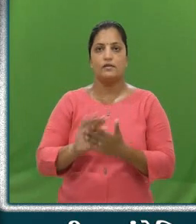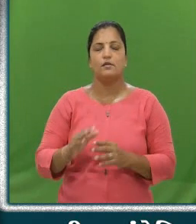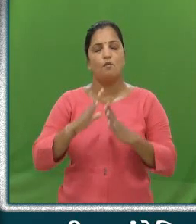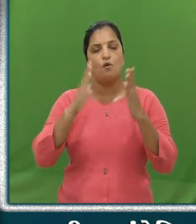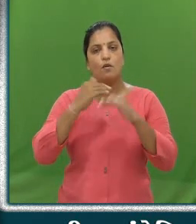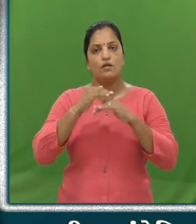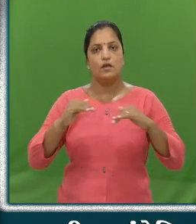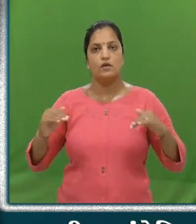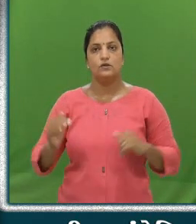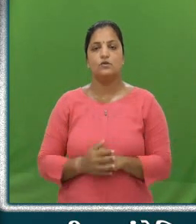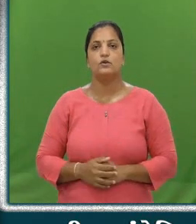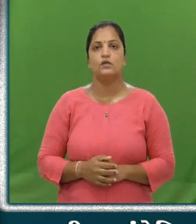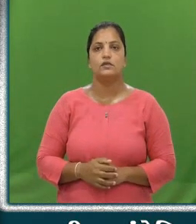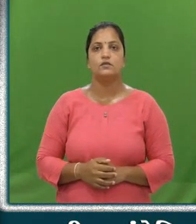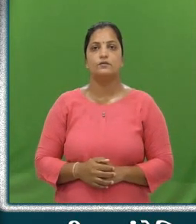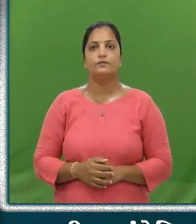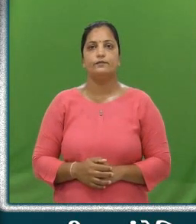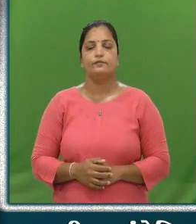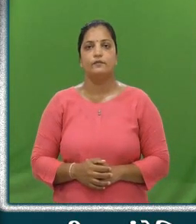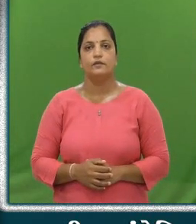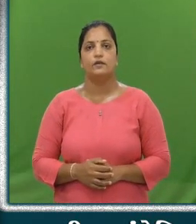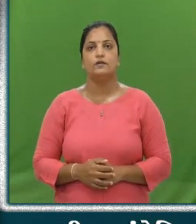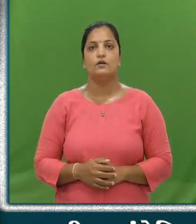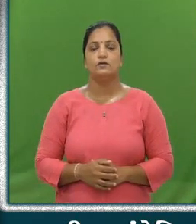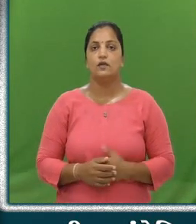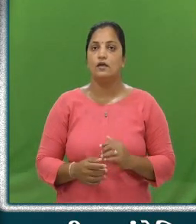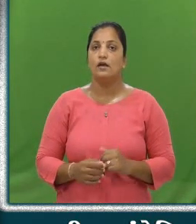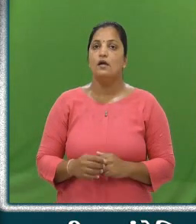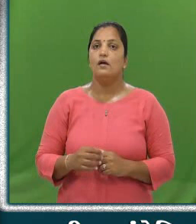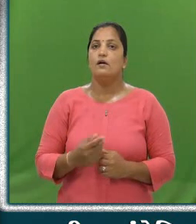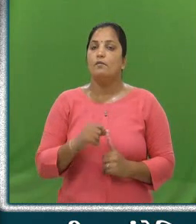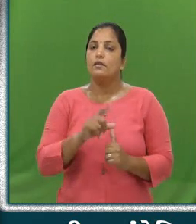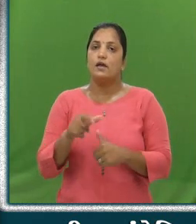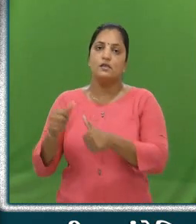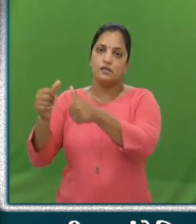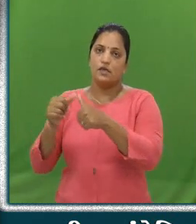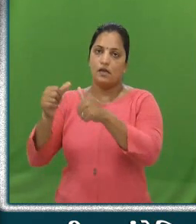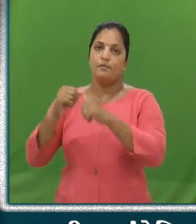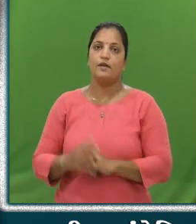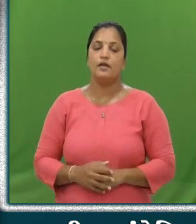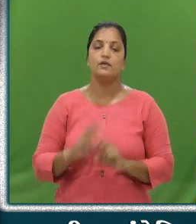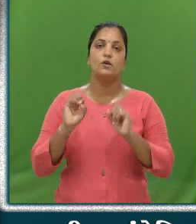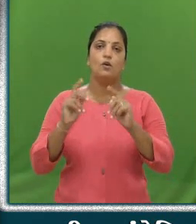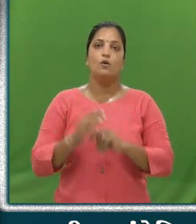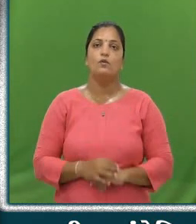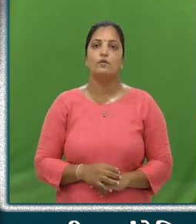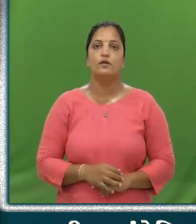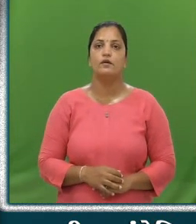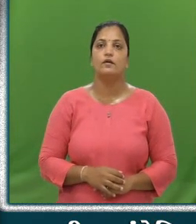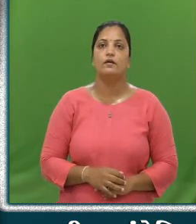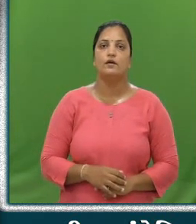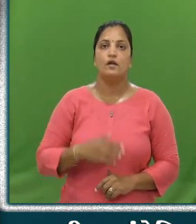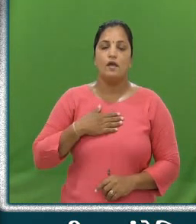અને ઘણા ખરા બધા જે વિદ્યાર્થી મિત્રો અને જે દર્શક જે છે બધા જવાબ આપી રહેલા છે બરોબર.